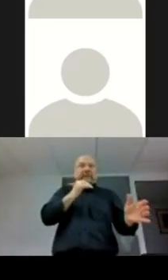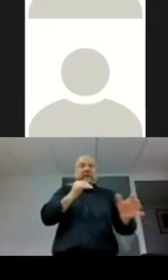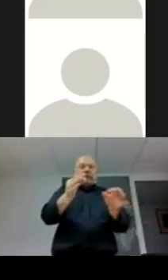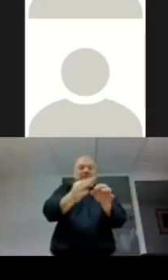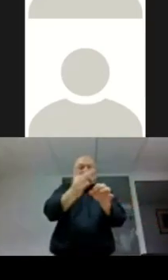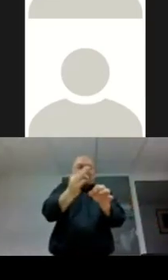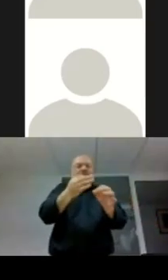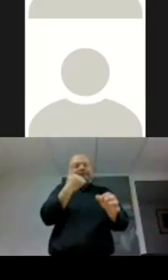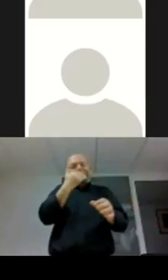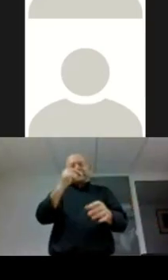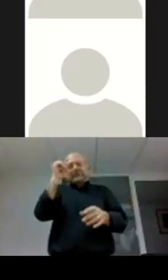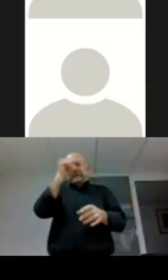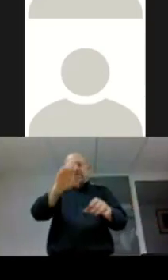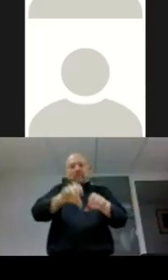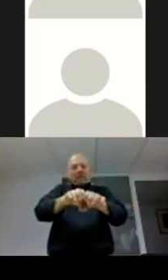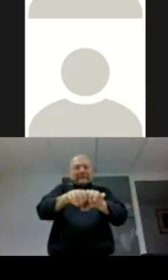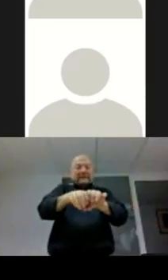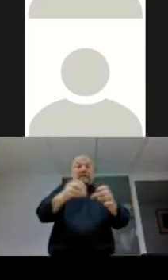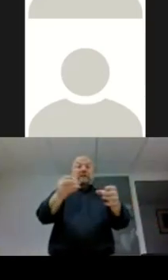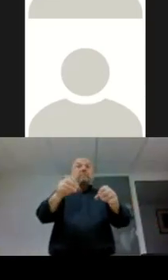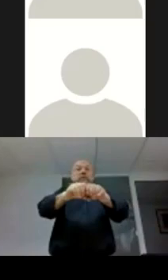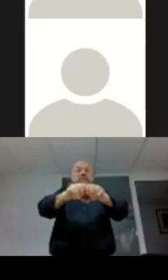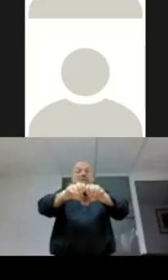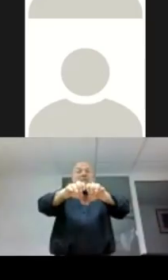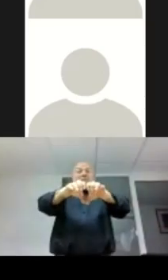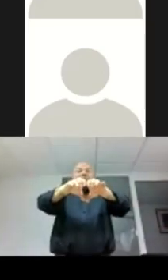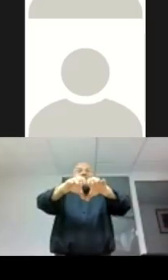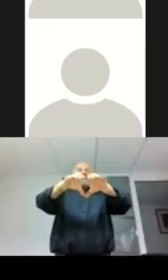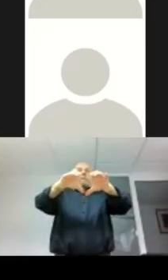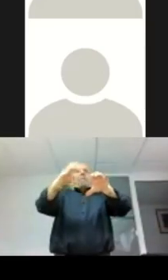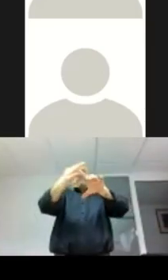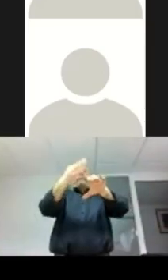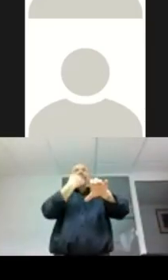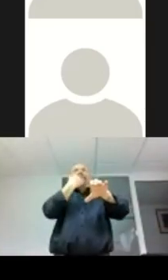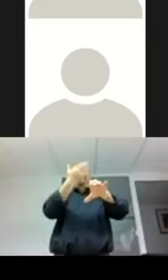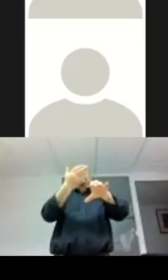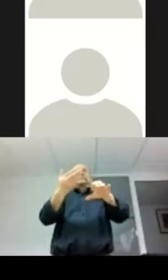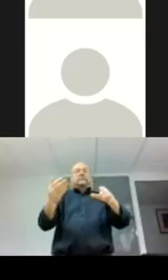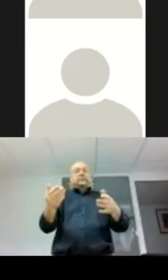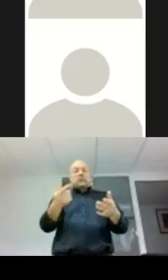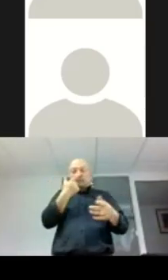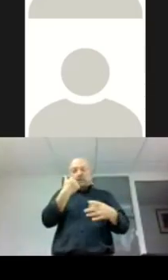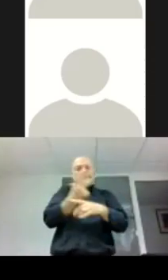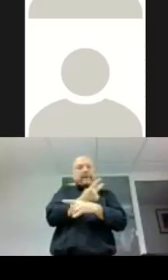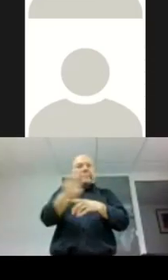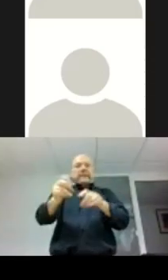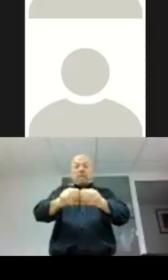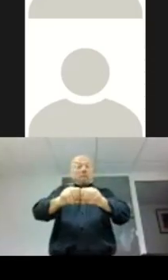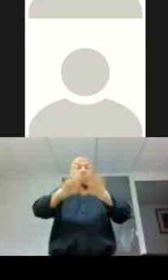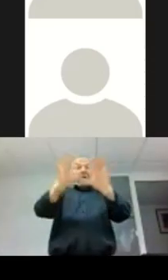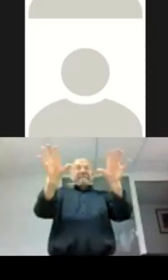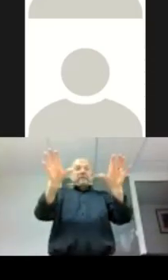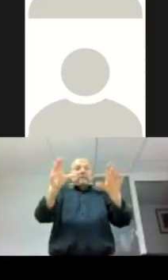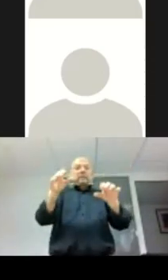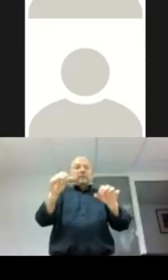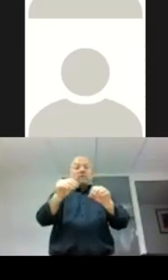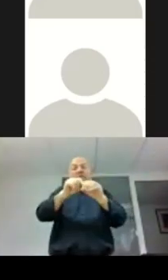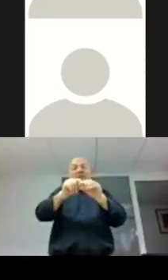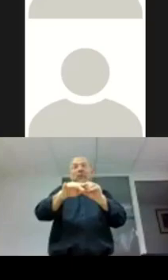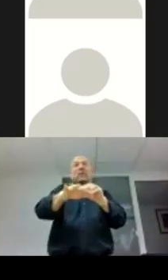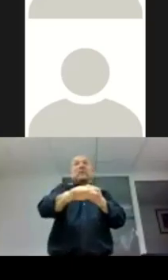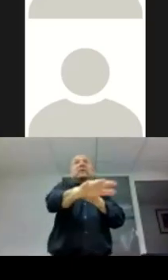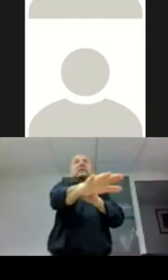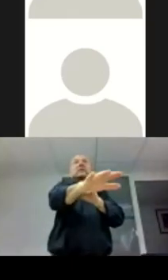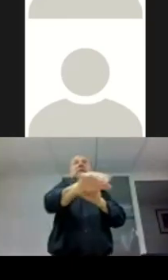parce que c'est difficile d'imaginer qu'une couture puisse bien prendre quand l'intestin est très dilaté, ou alors quand il y a des facteurs de